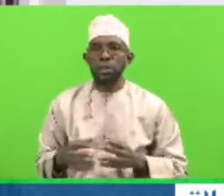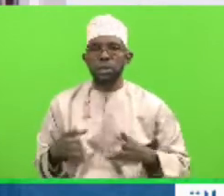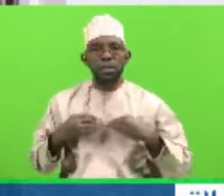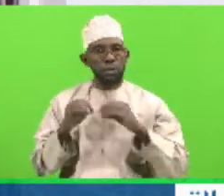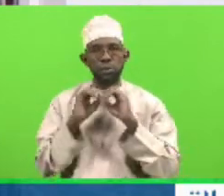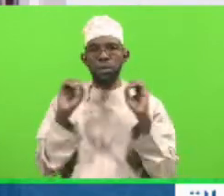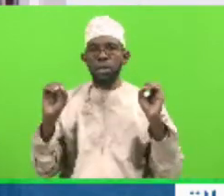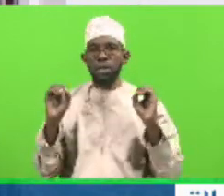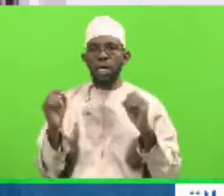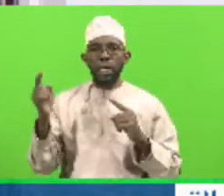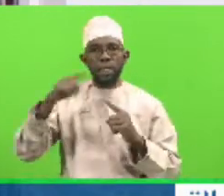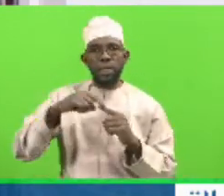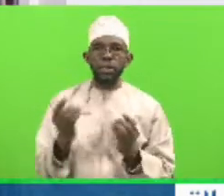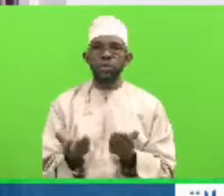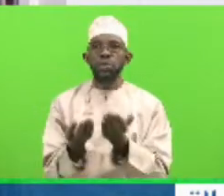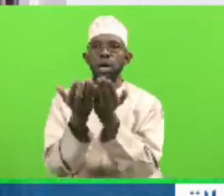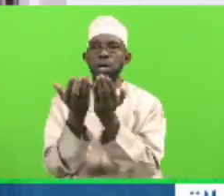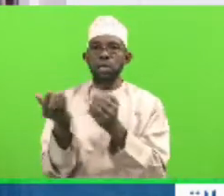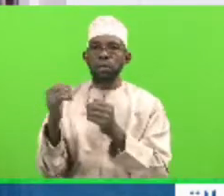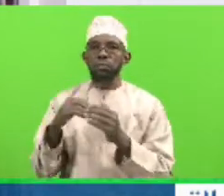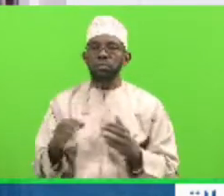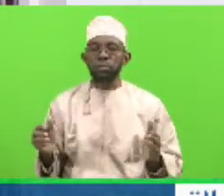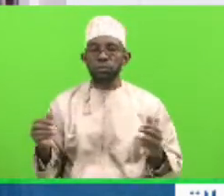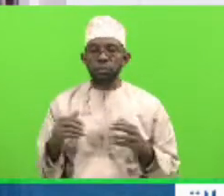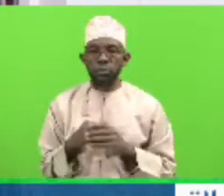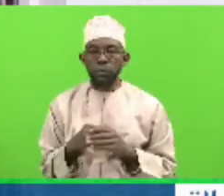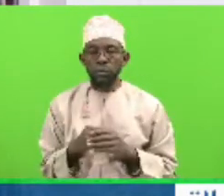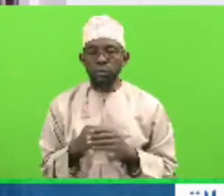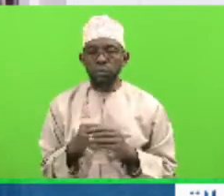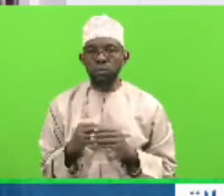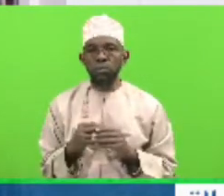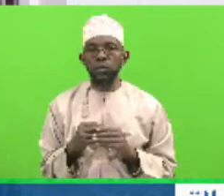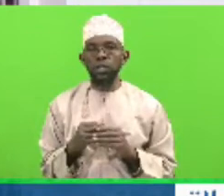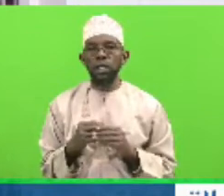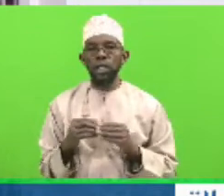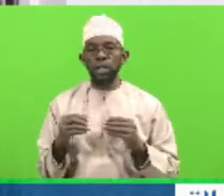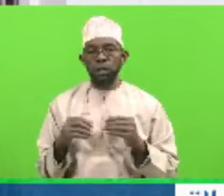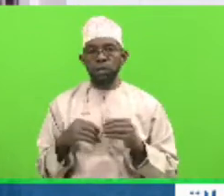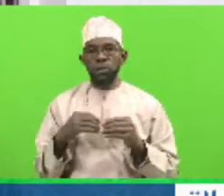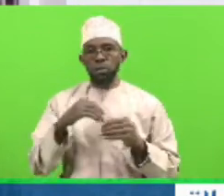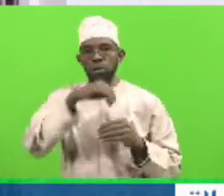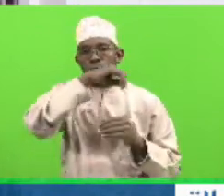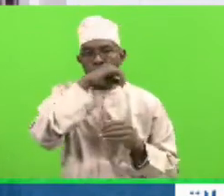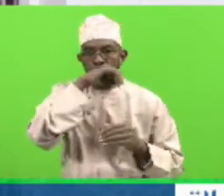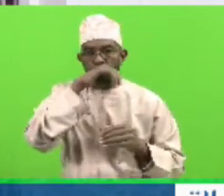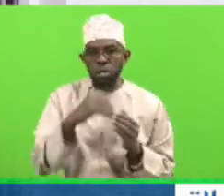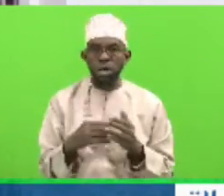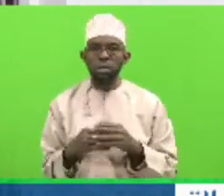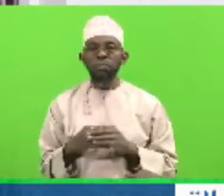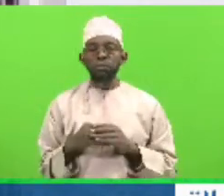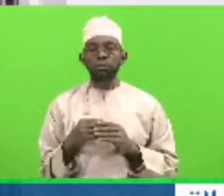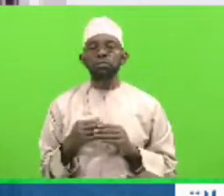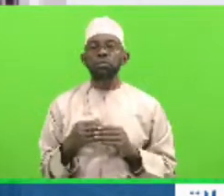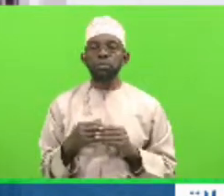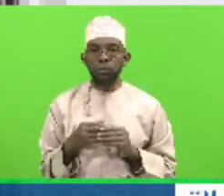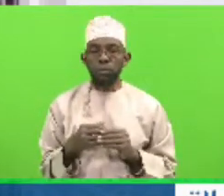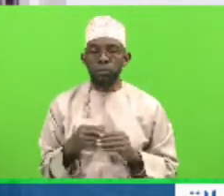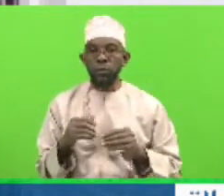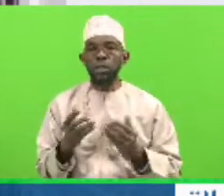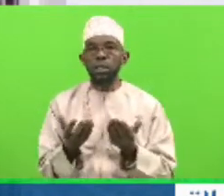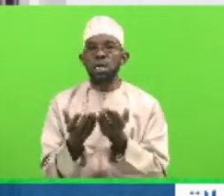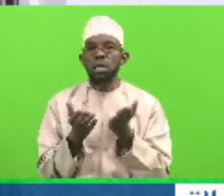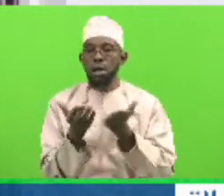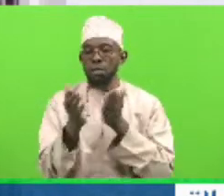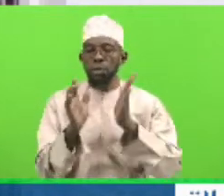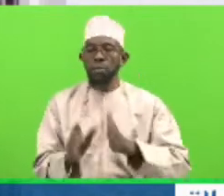شيئا حتى الدعاء في جوف الليل على المروجين والداعمين وهي أضعف الإيمان. وتيقنوا عباد